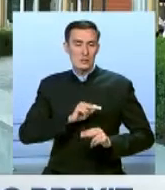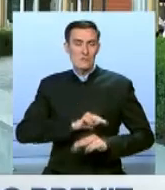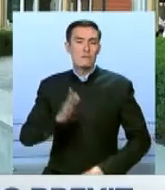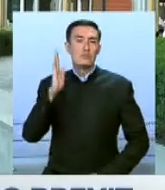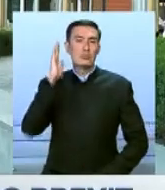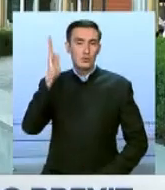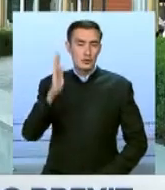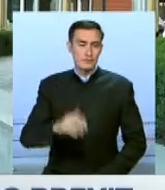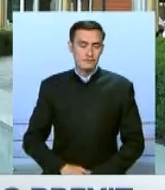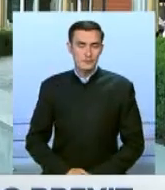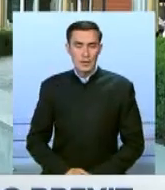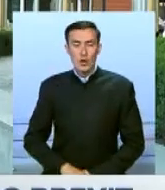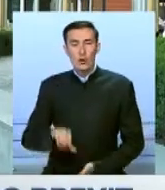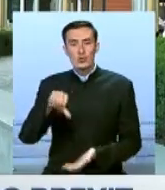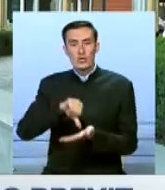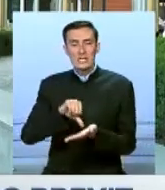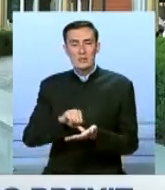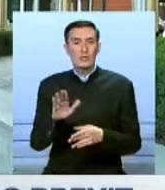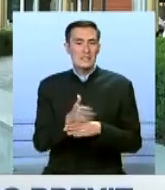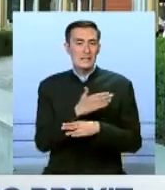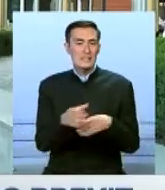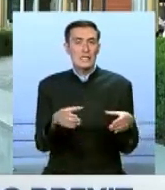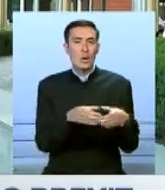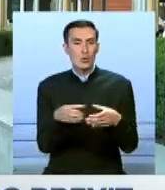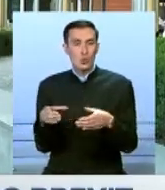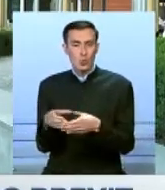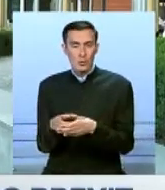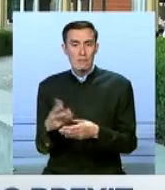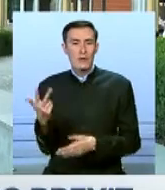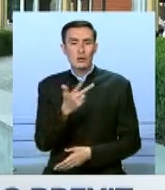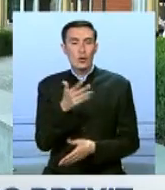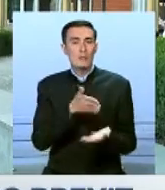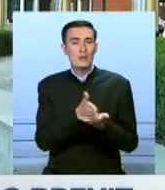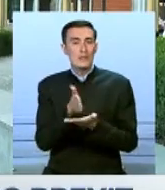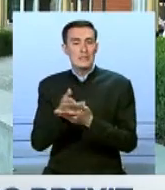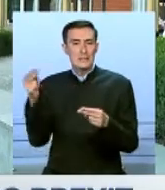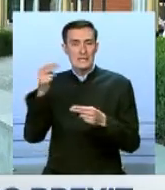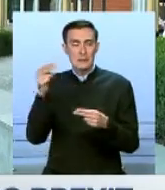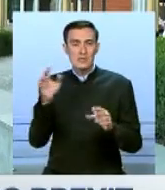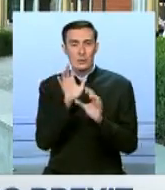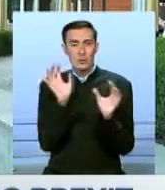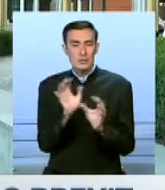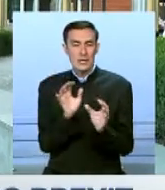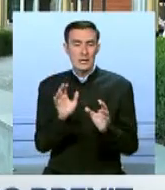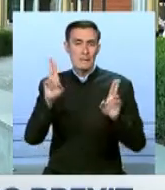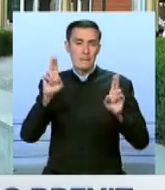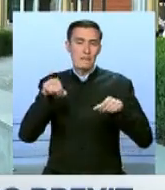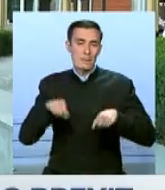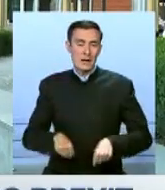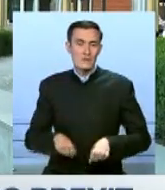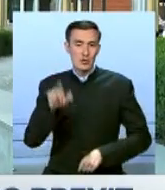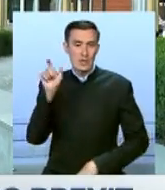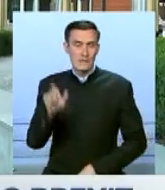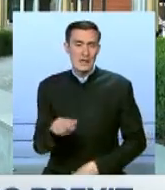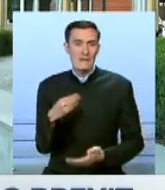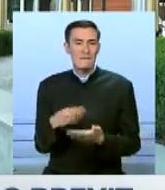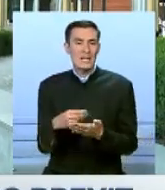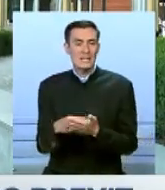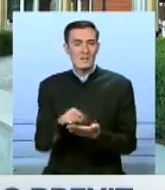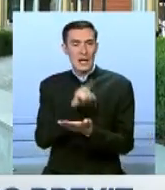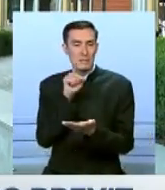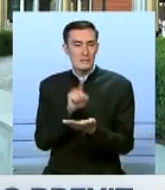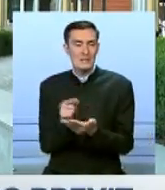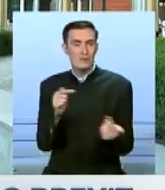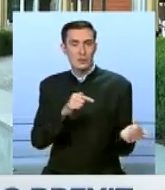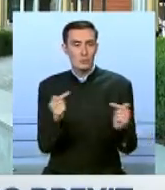будущем. Переговорщики разделятся на группы по 3 основным темам. Соблюдение прав человека, выполнение финансовых обязательств